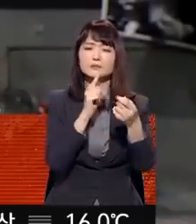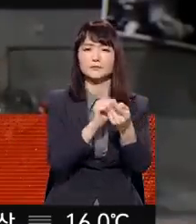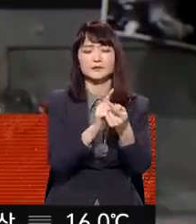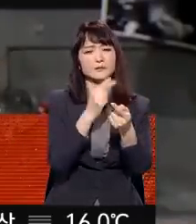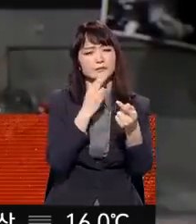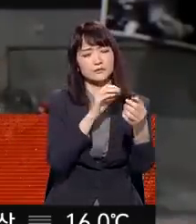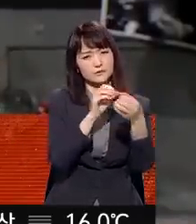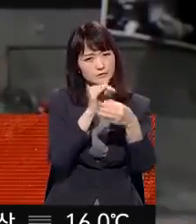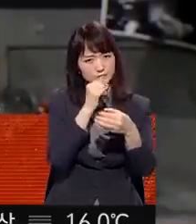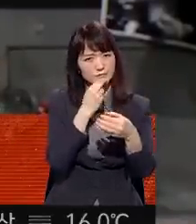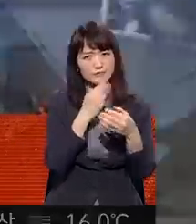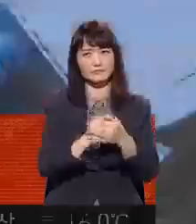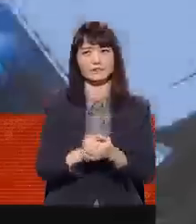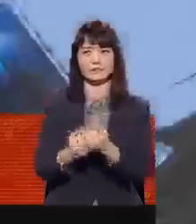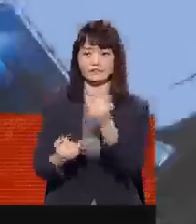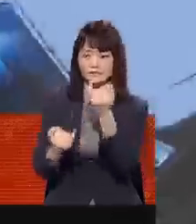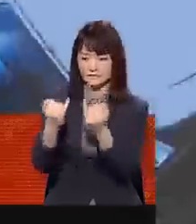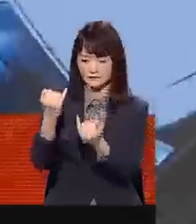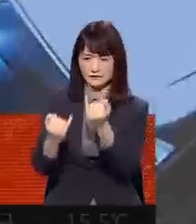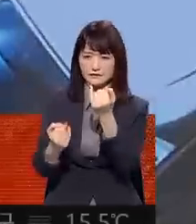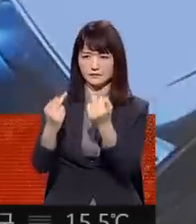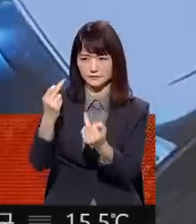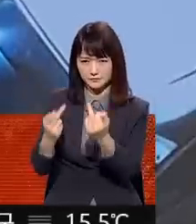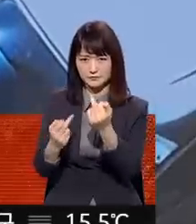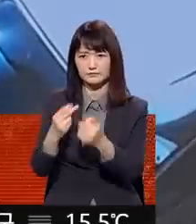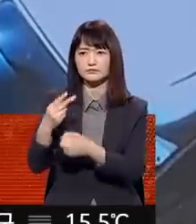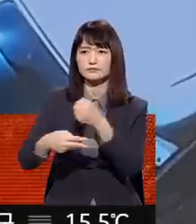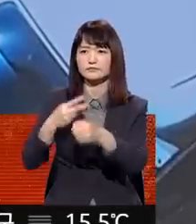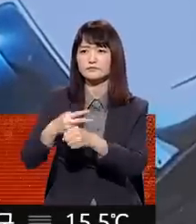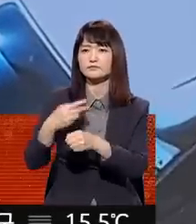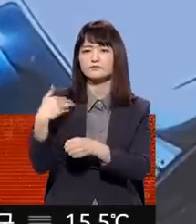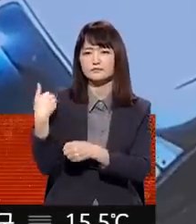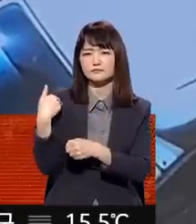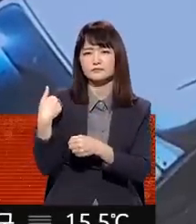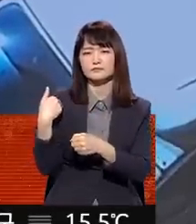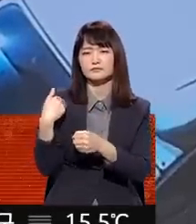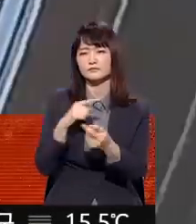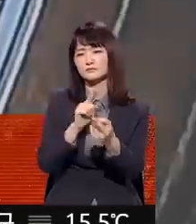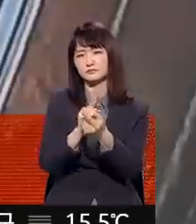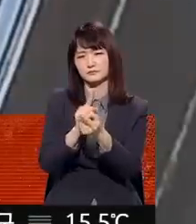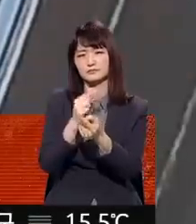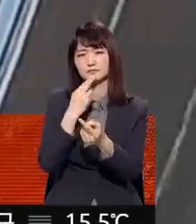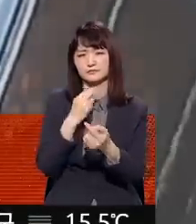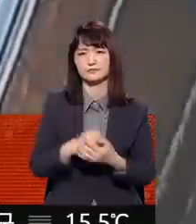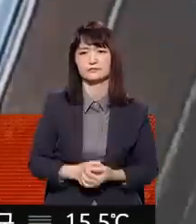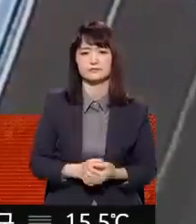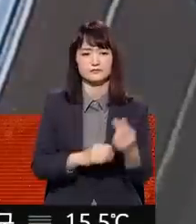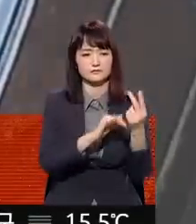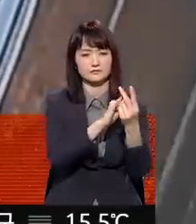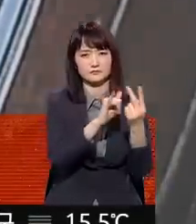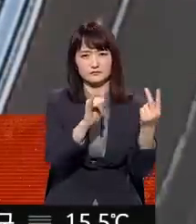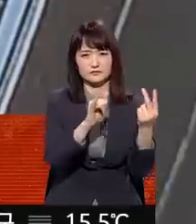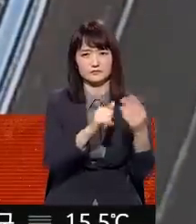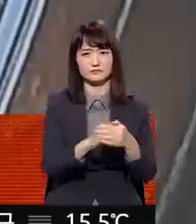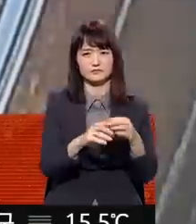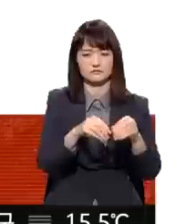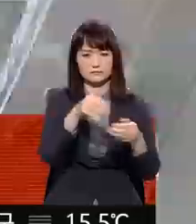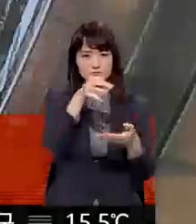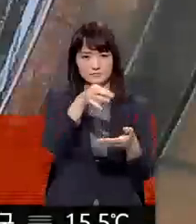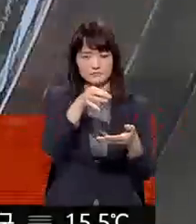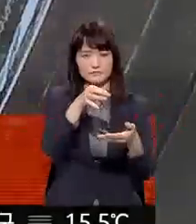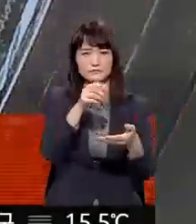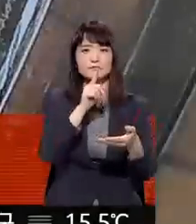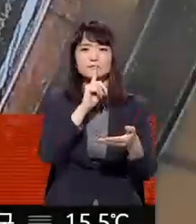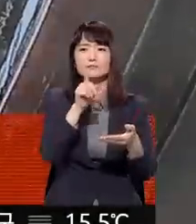그 남매들도 사실은 2년 동안 몰랐던 이유가 교류가 전혀 없었다는 거예요. 그러니까 이 두 분이서 사실은 부동산업자도 말하기